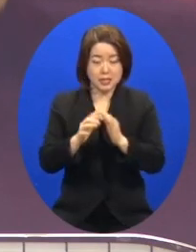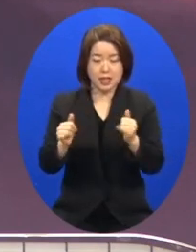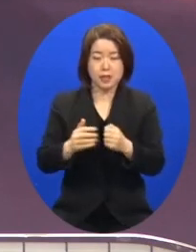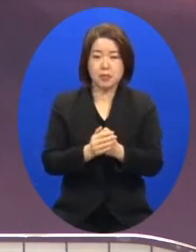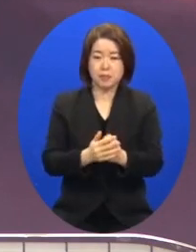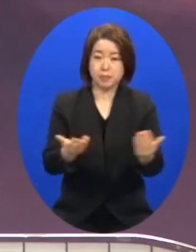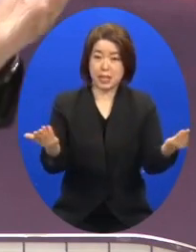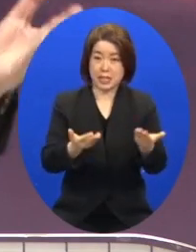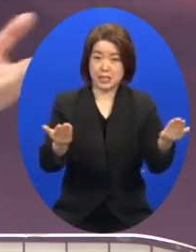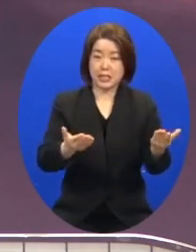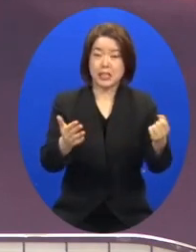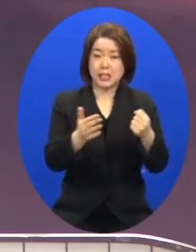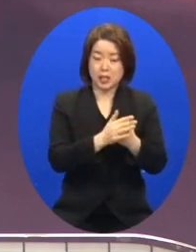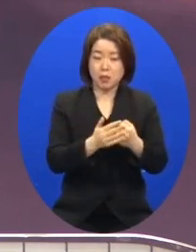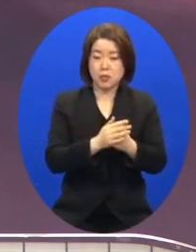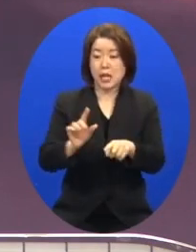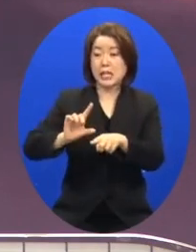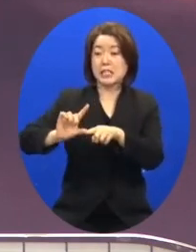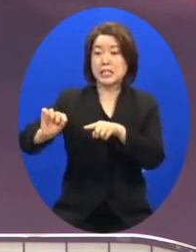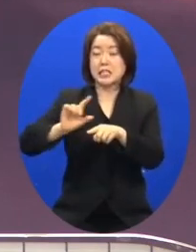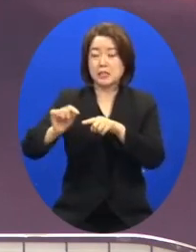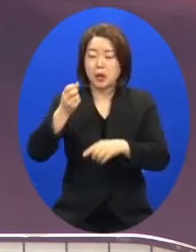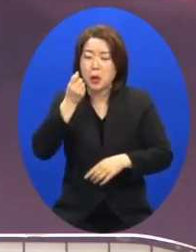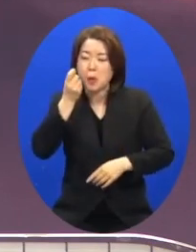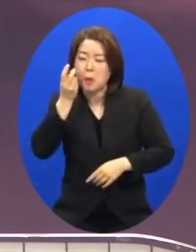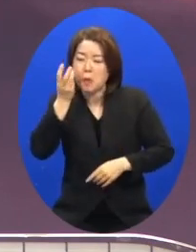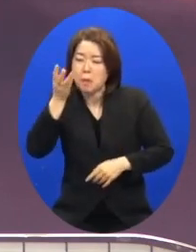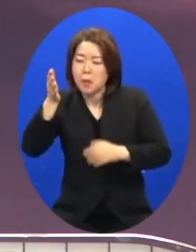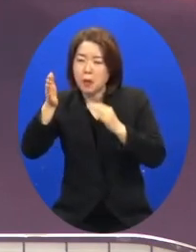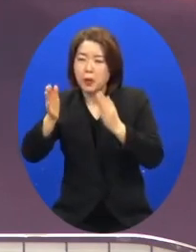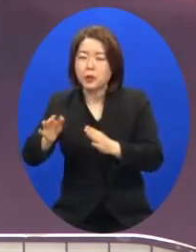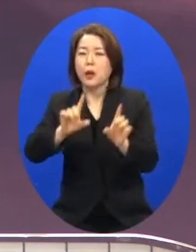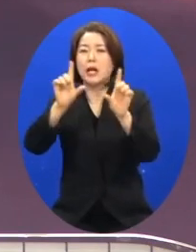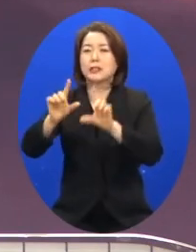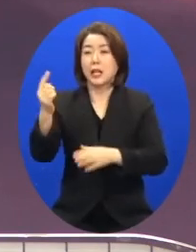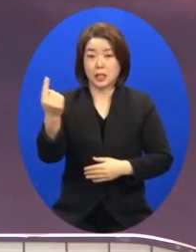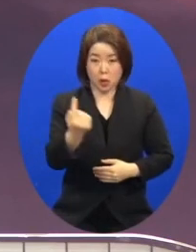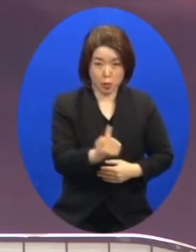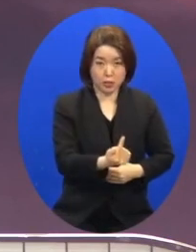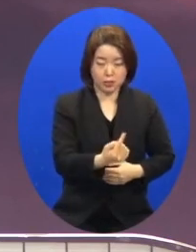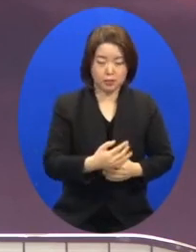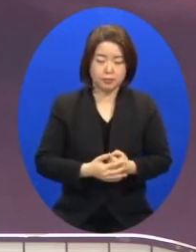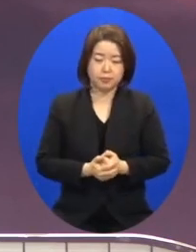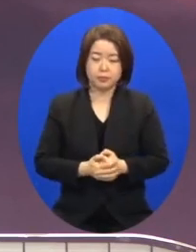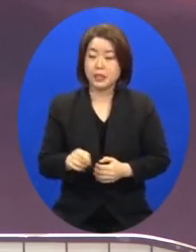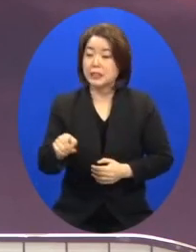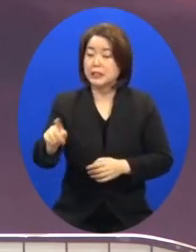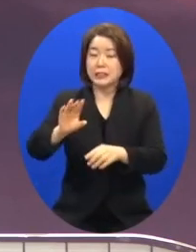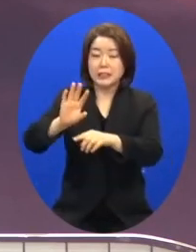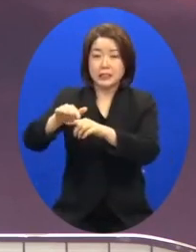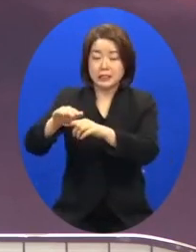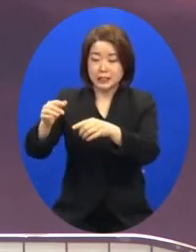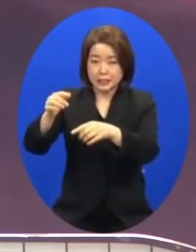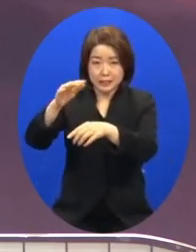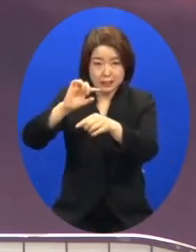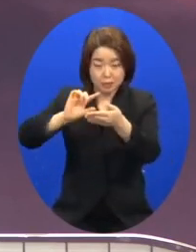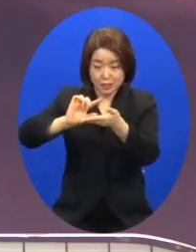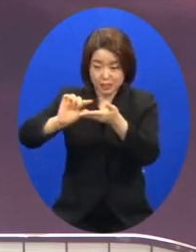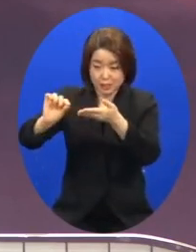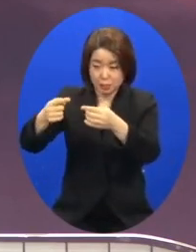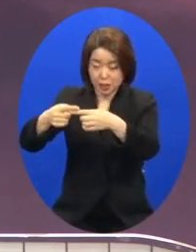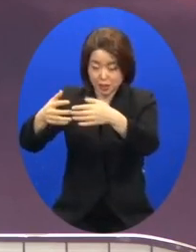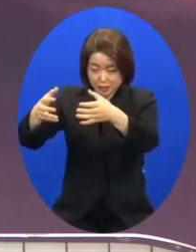해서 한 몇 개월을 지나다가 오신 분이 계십니다 그런게 지방에서 그 지역의 넣은 교회를 다니게